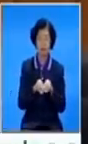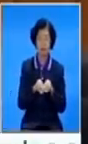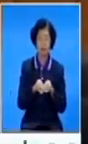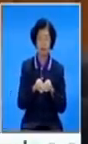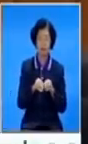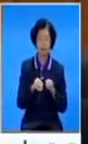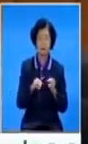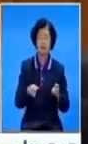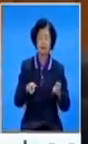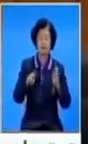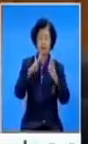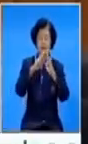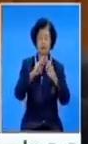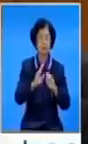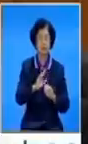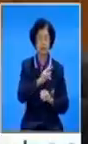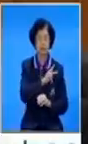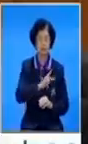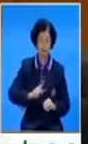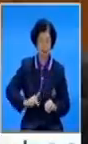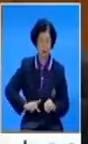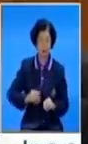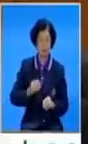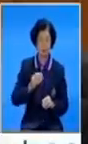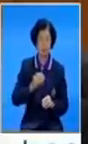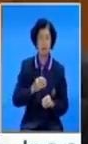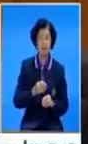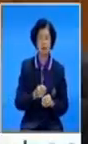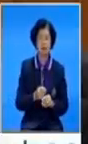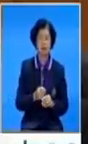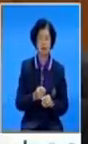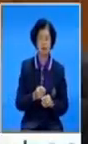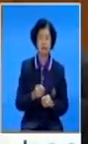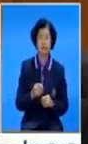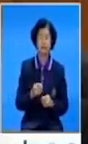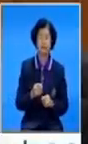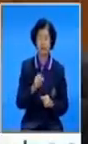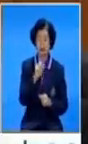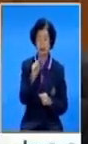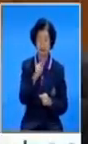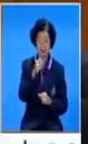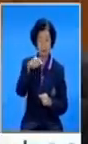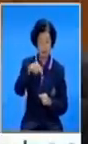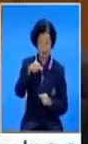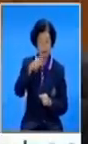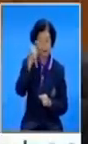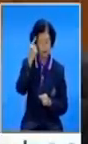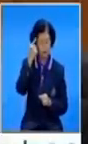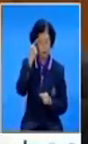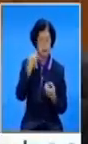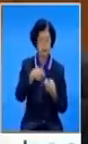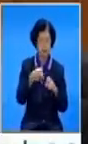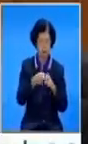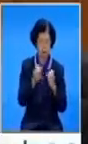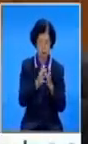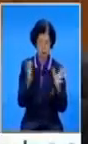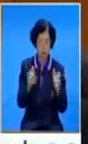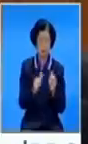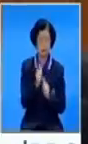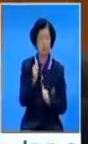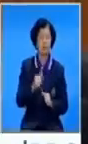ผมเชื่อว่าไม่มีสภาไหนที่จะรู้ปัญหาของประเทศนี้มากเท่าสภานี้เพราะเราต้อง